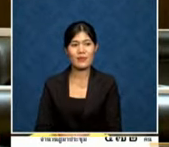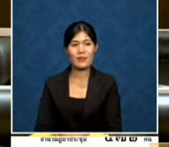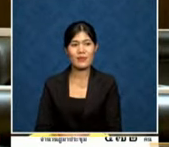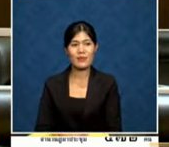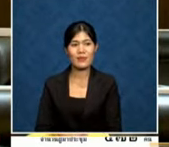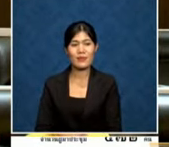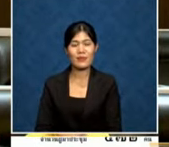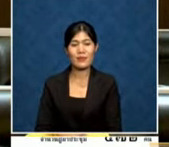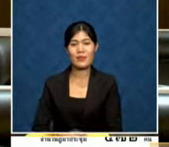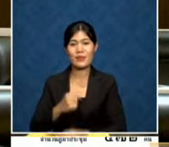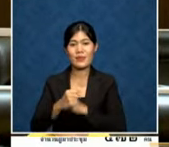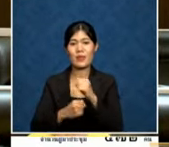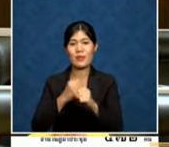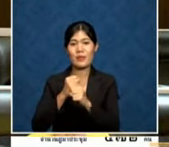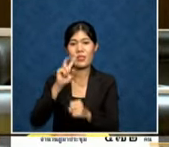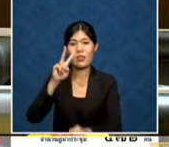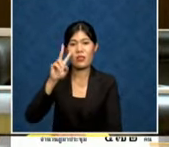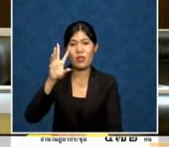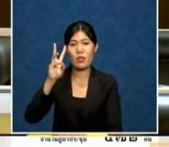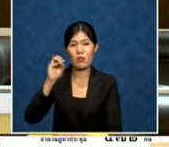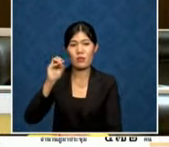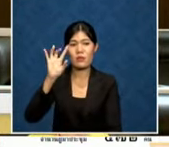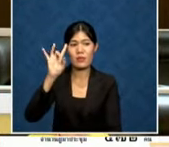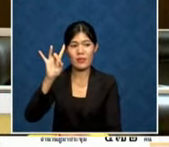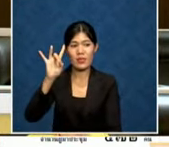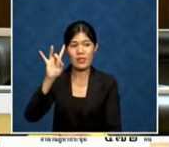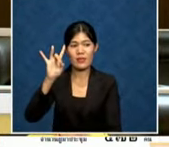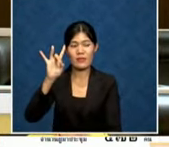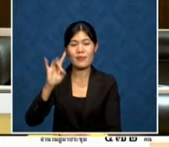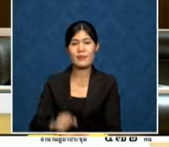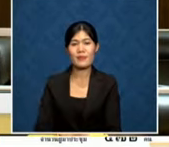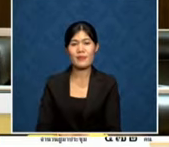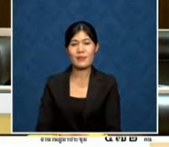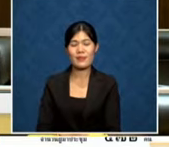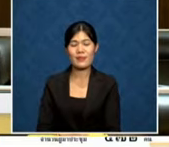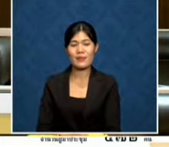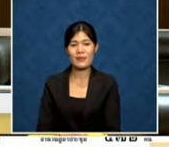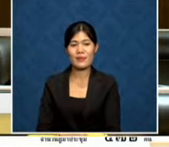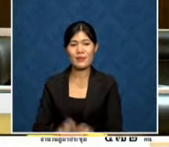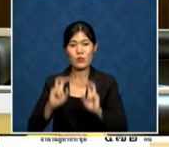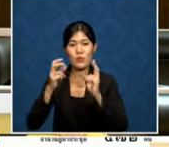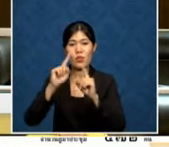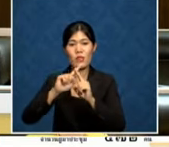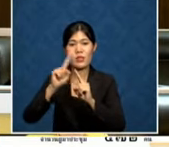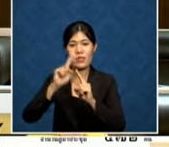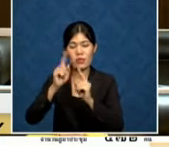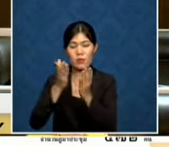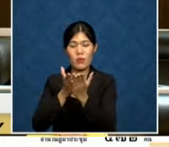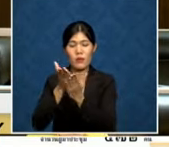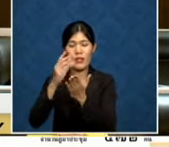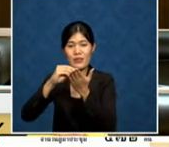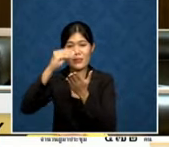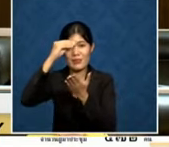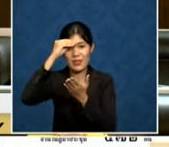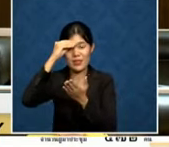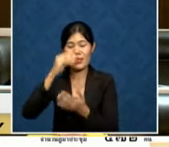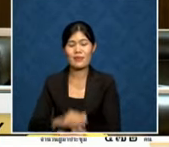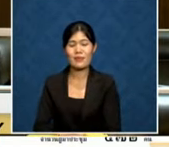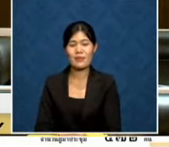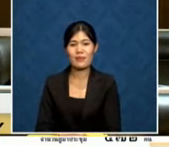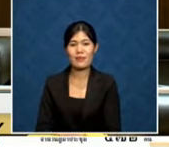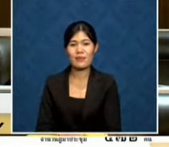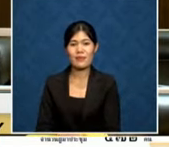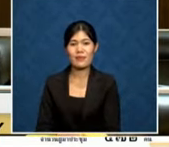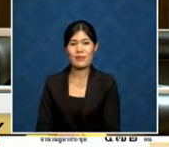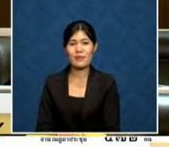พุทธศักราช2568วาระที่ 1ในส่วนของกระทรวงศึกษาธิการด้วยค่ะท่านประธานคะ